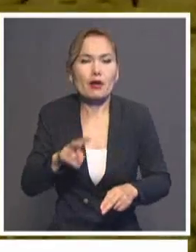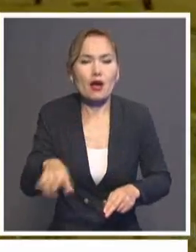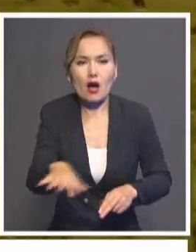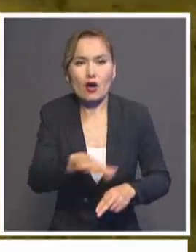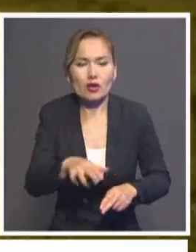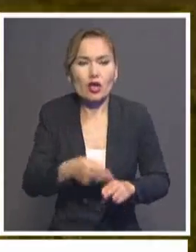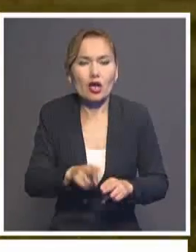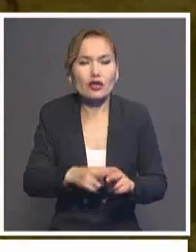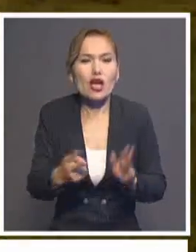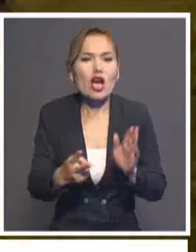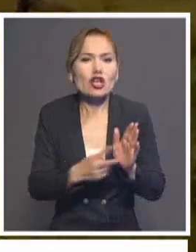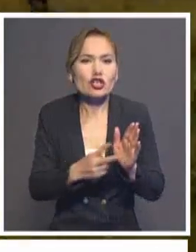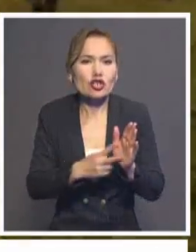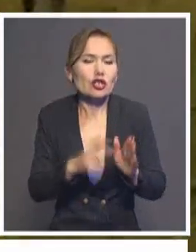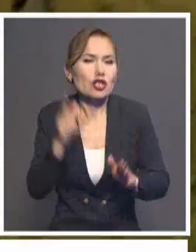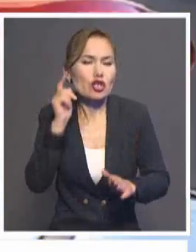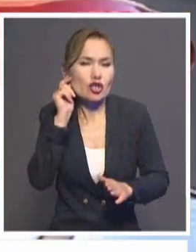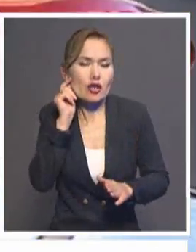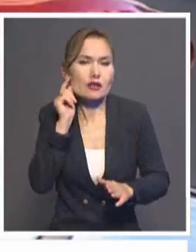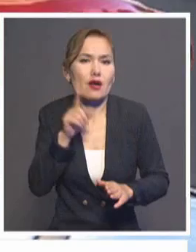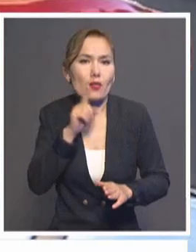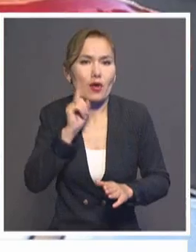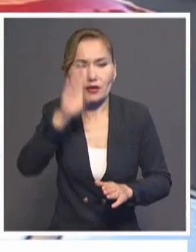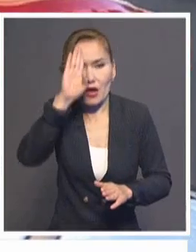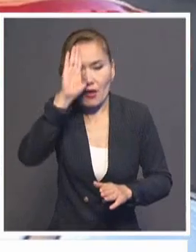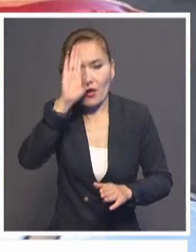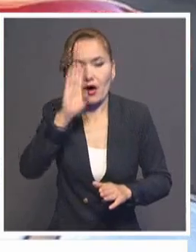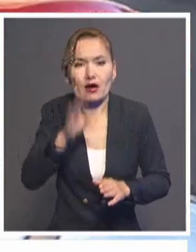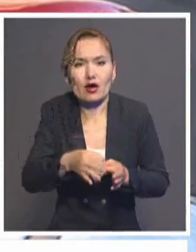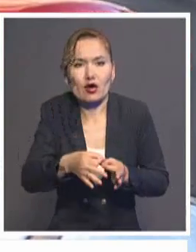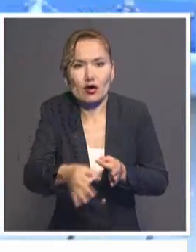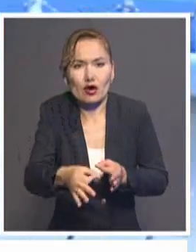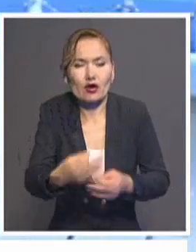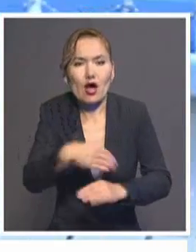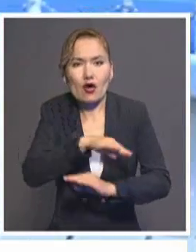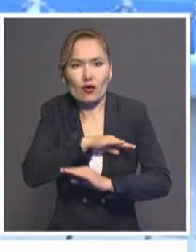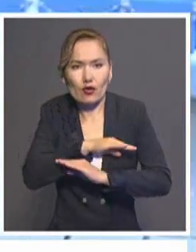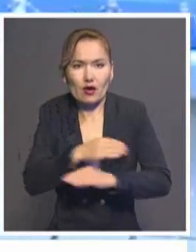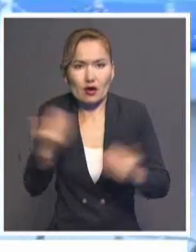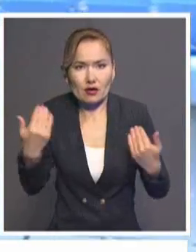кеткен 7 жасар баланың өлі денесі Ынтымақ ауылынан 8 шақырым жерде табылды.